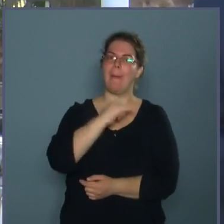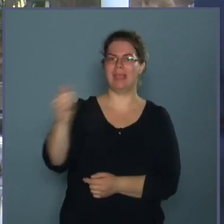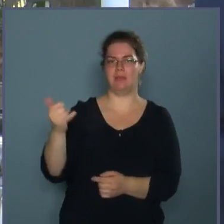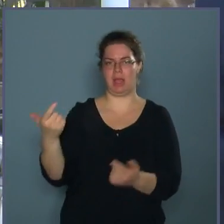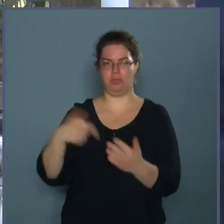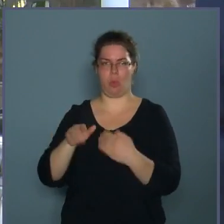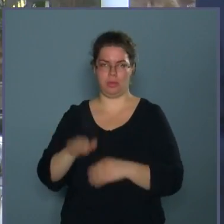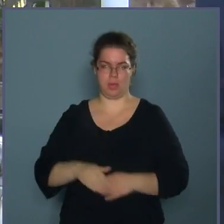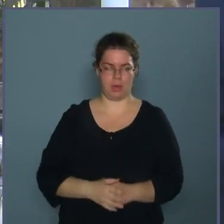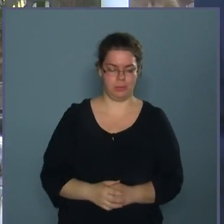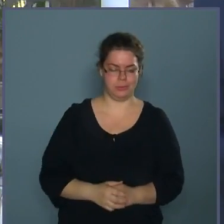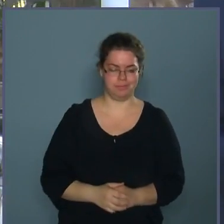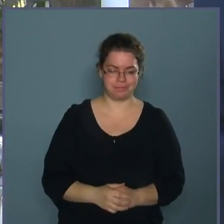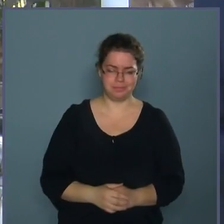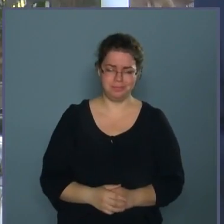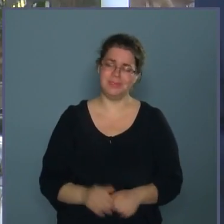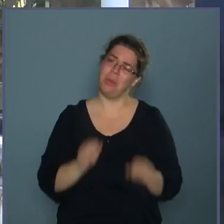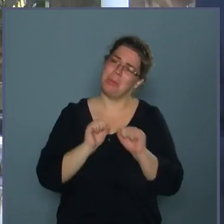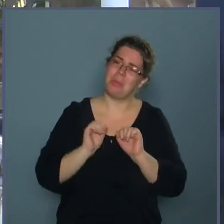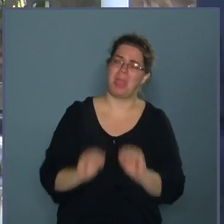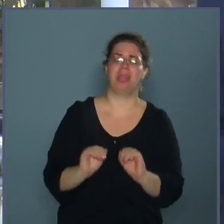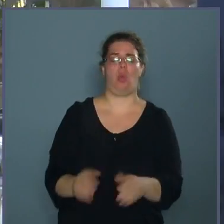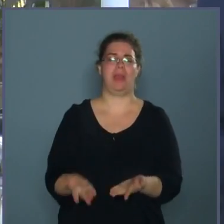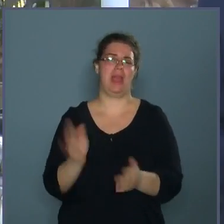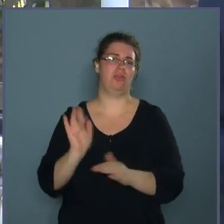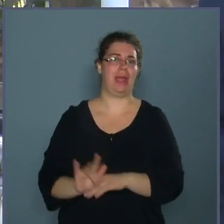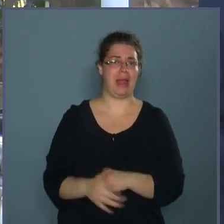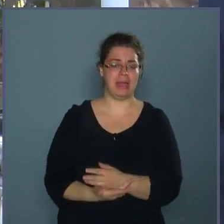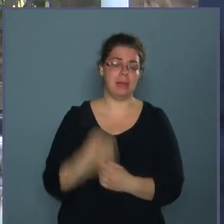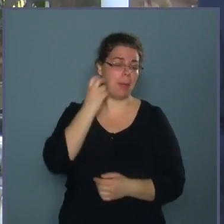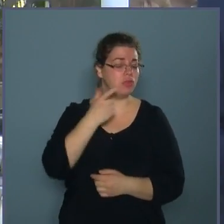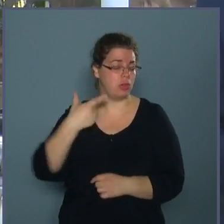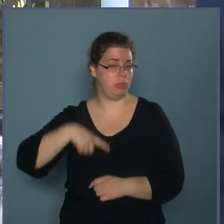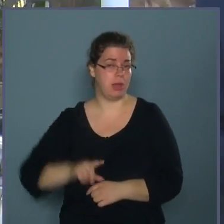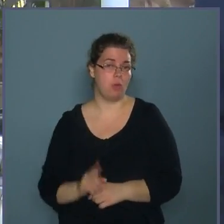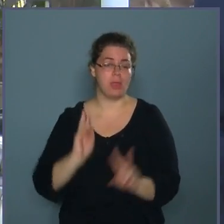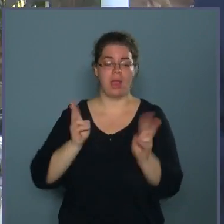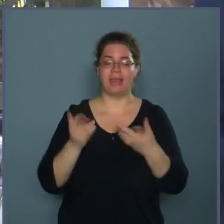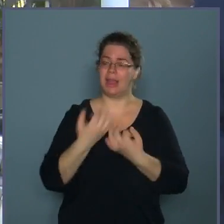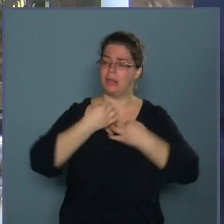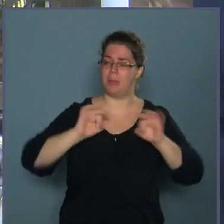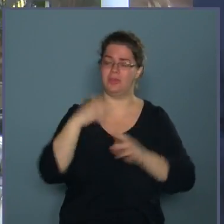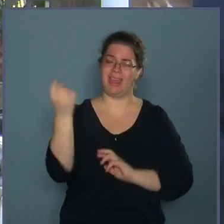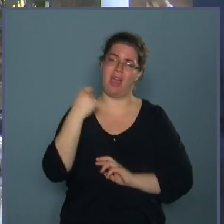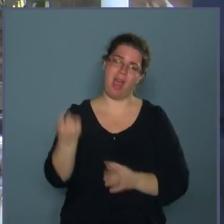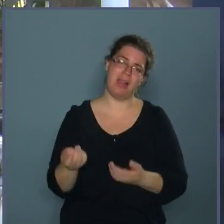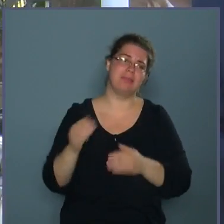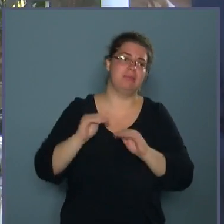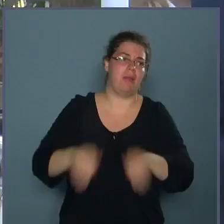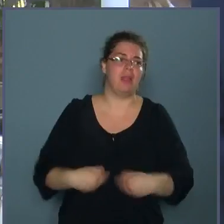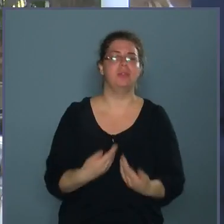éveket. A megtorlások ellenére Pesterzsébeten is voltak, akik a szabadságharc leverése